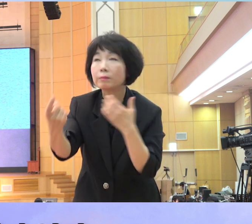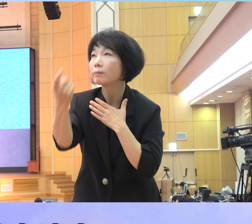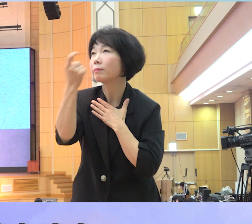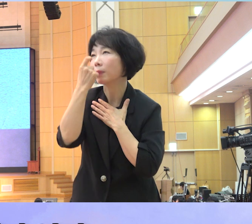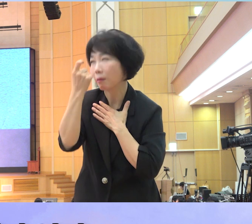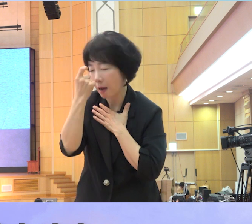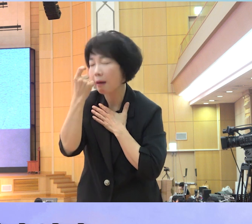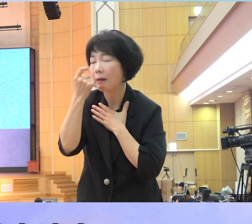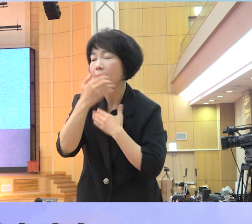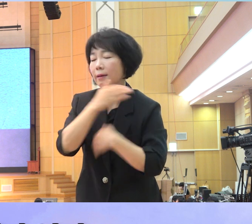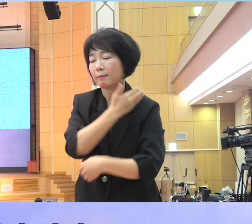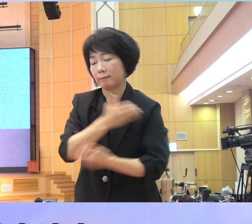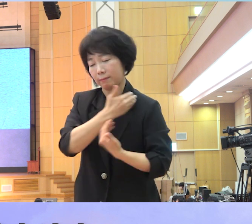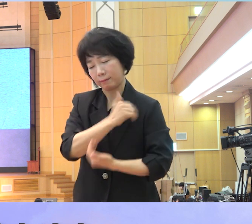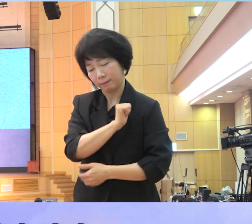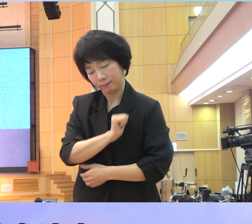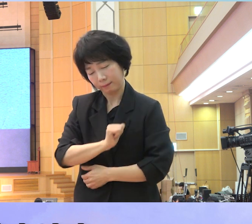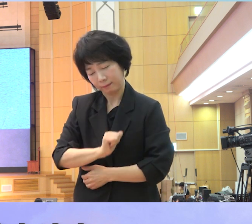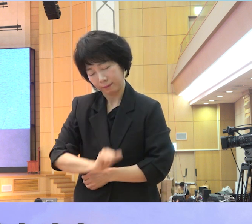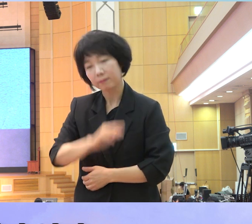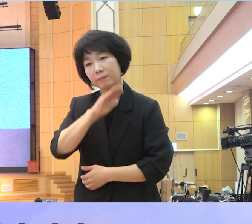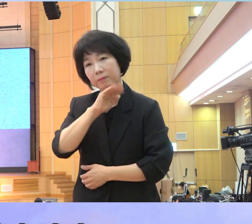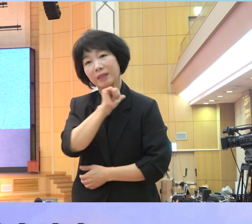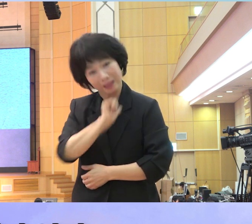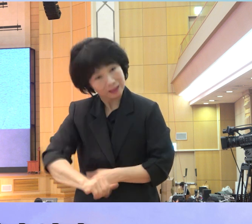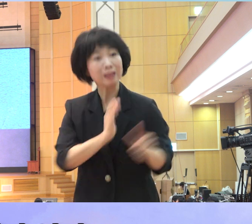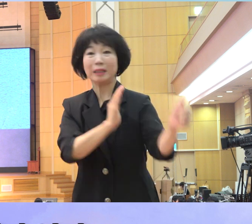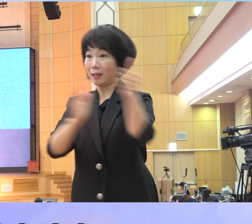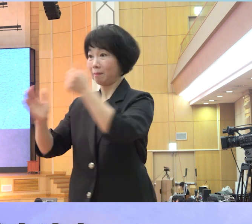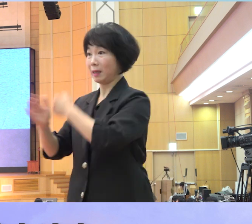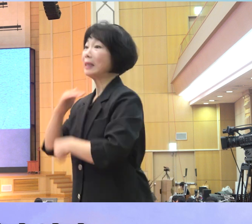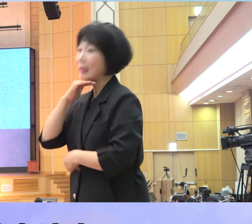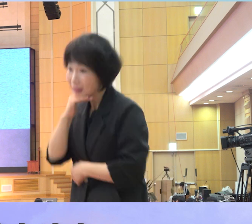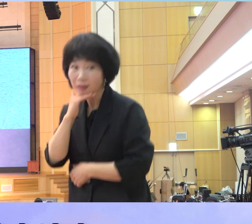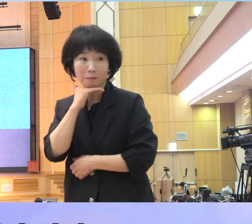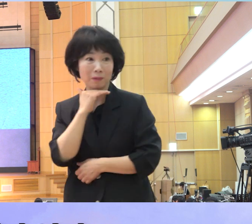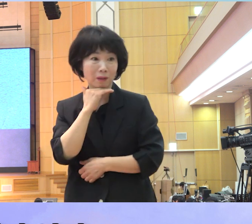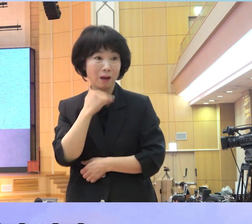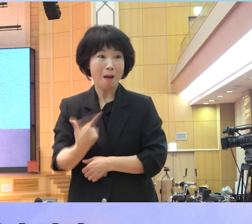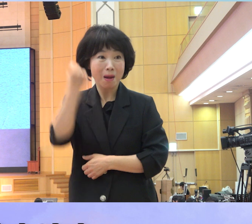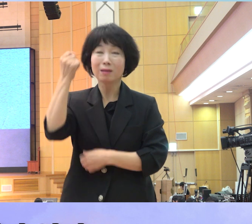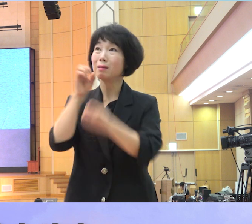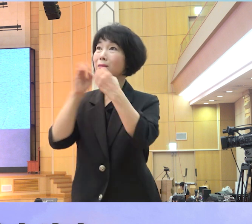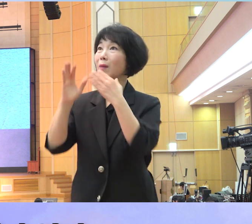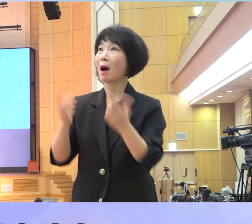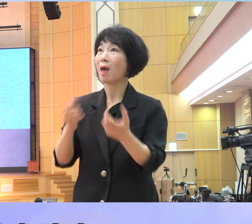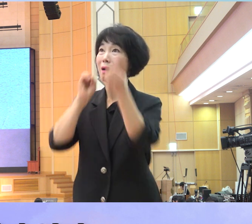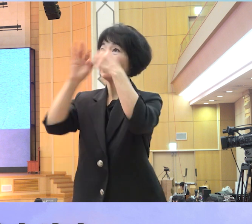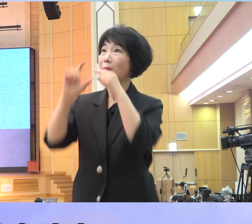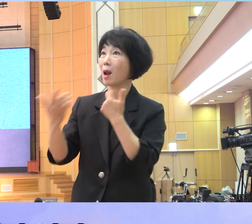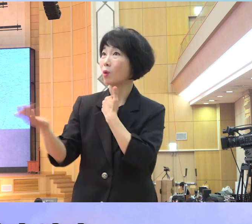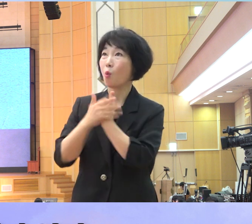그 빨리 응답 안 해주신다고 그냥 왜 그렇게 원망 섞인 기도하지 마시고,